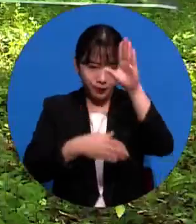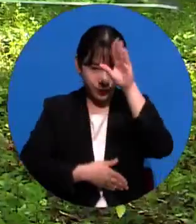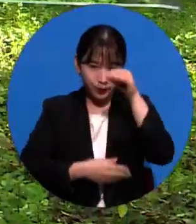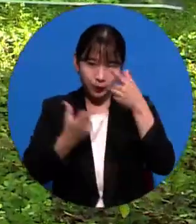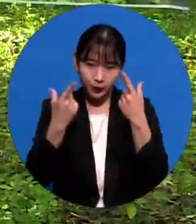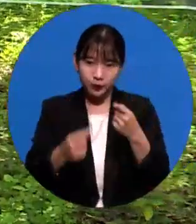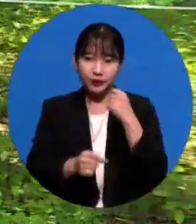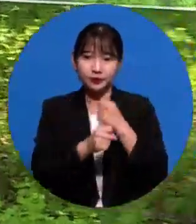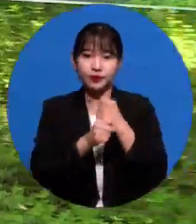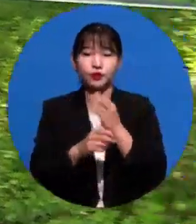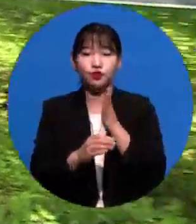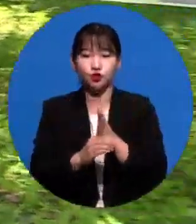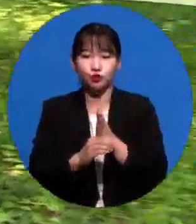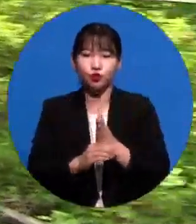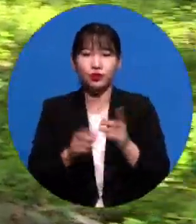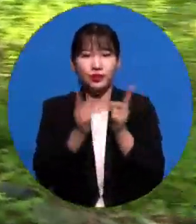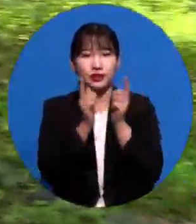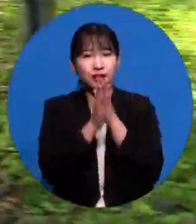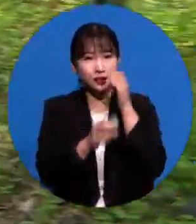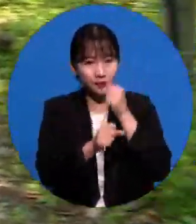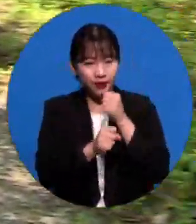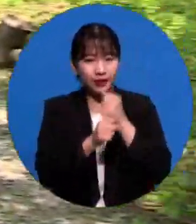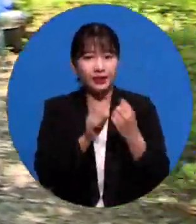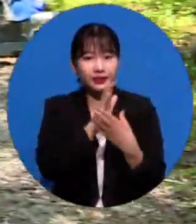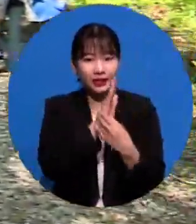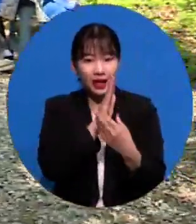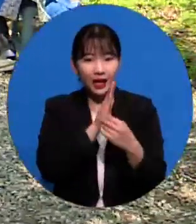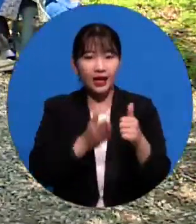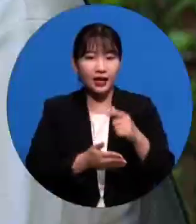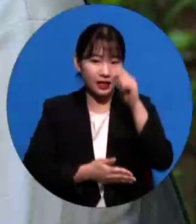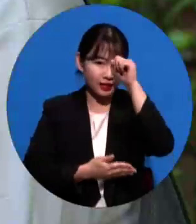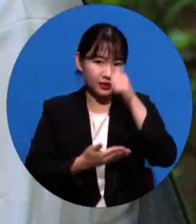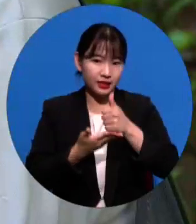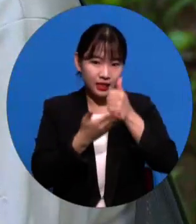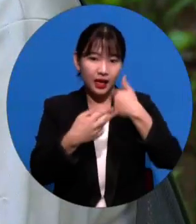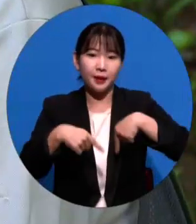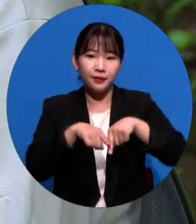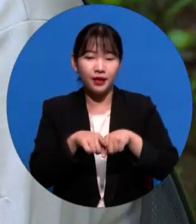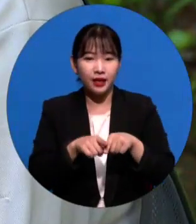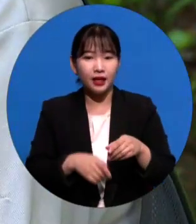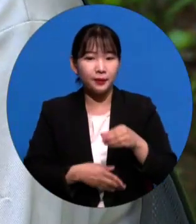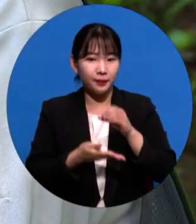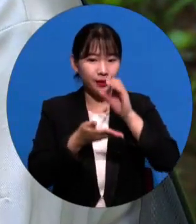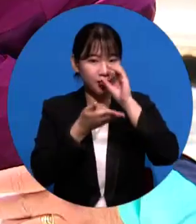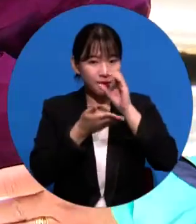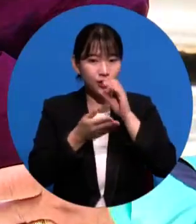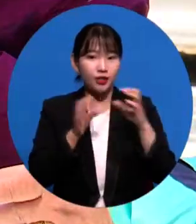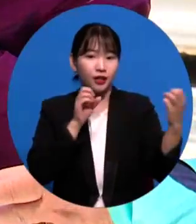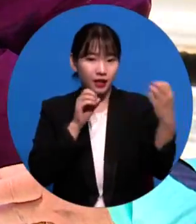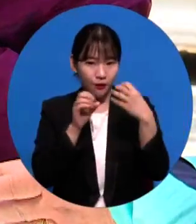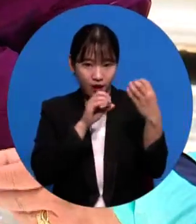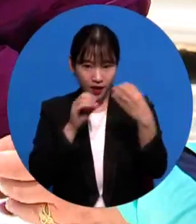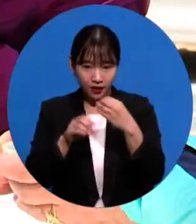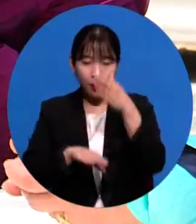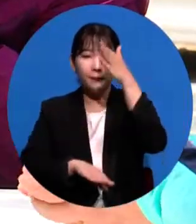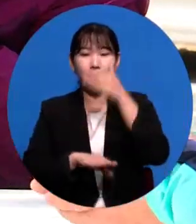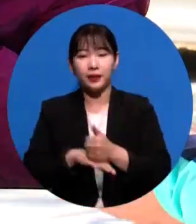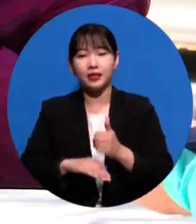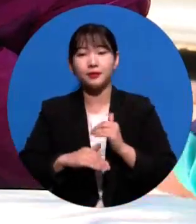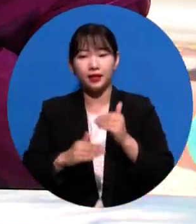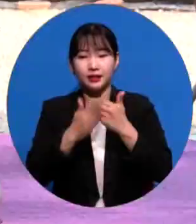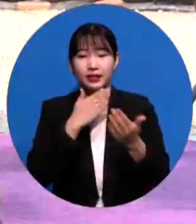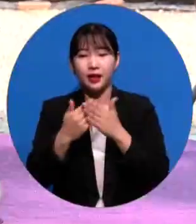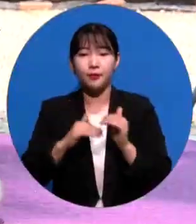있습니다. 직접 만든 녹차를 스님들과 함께 마시며 차담을 나누는 것은 제다 체험의 마지막